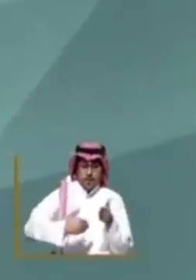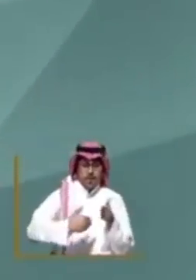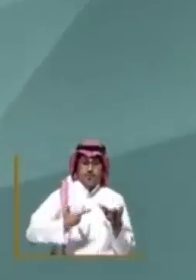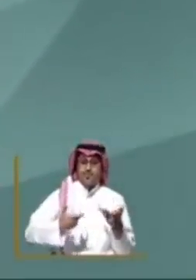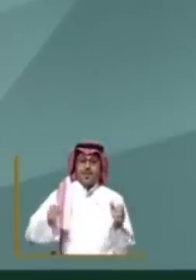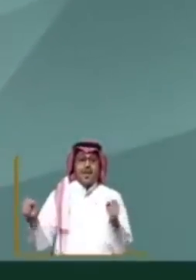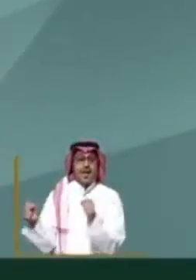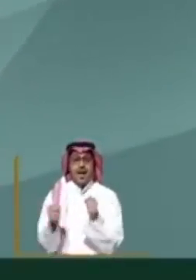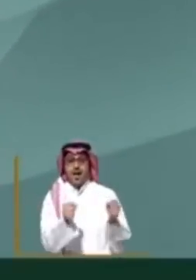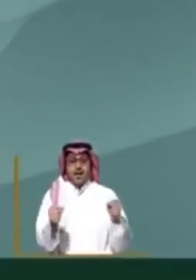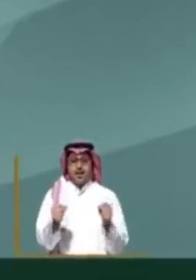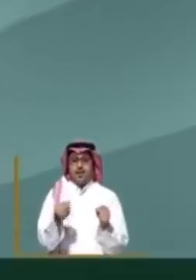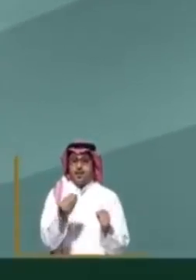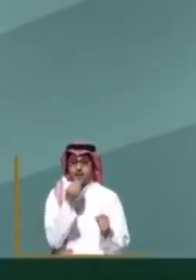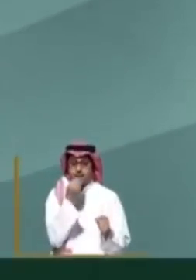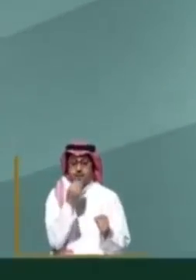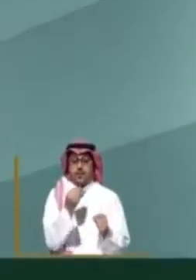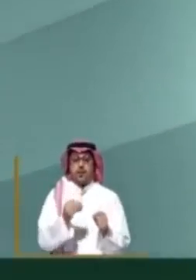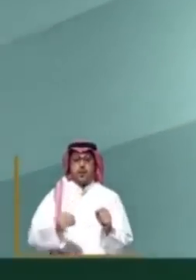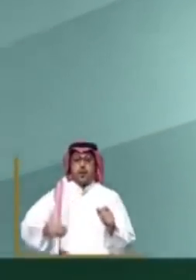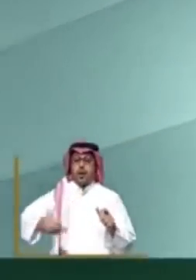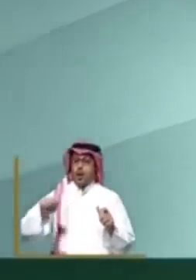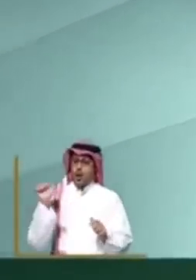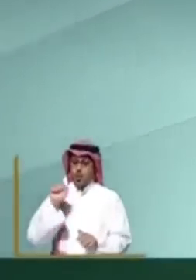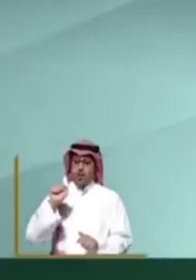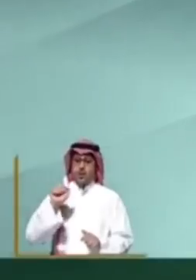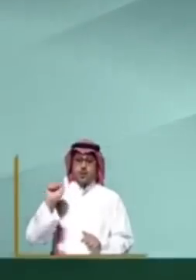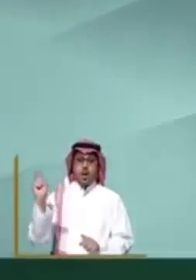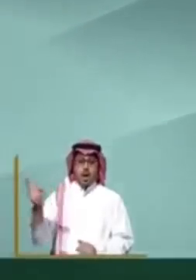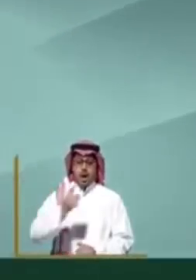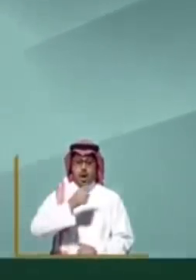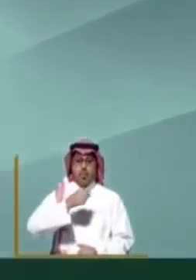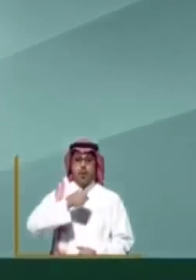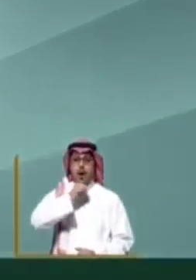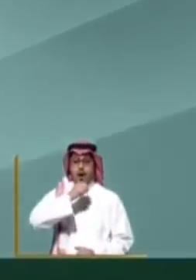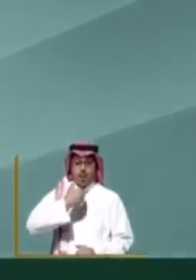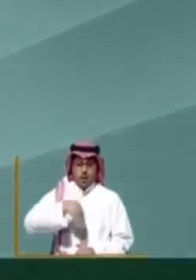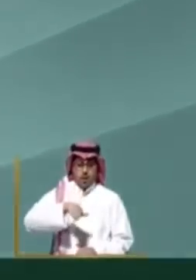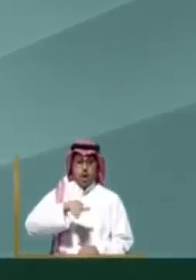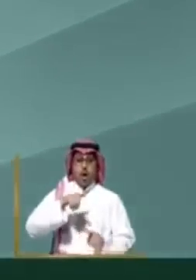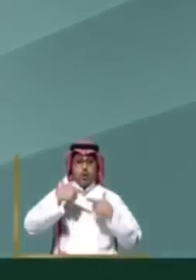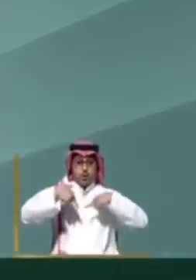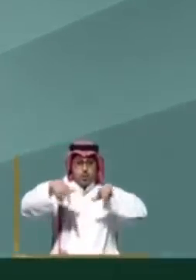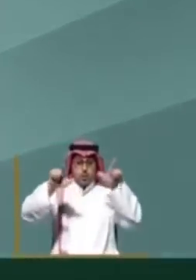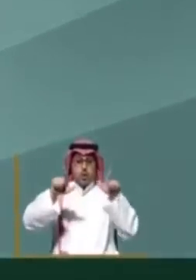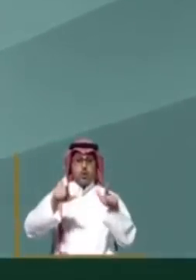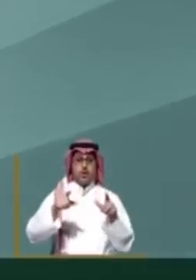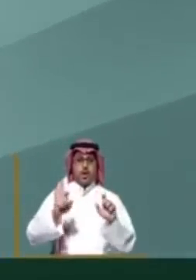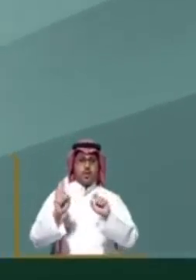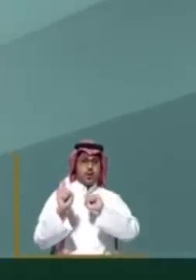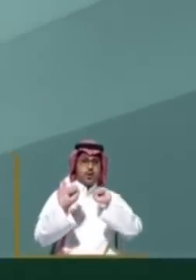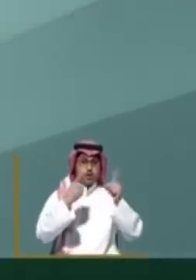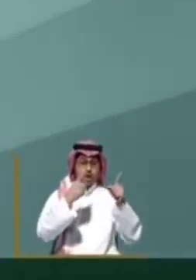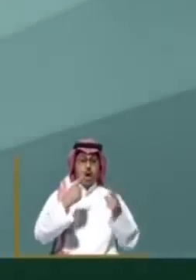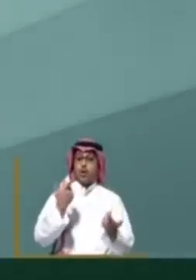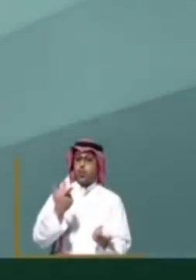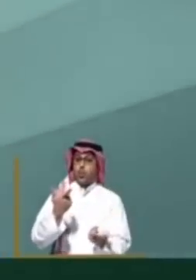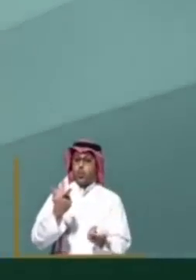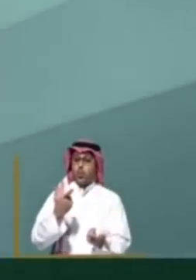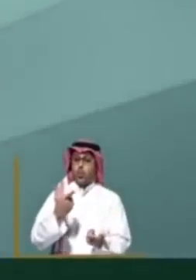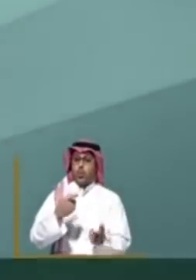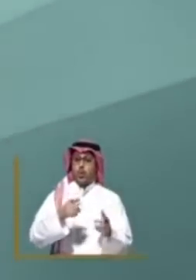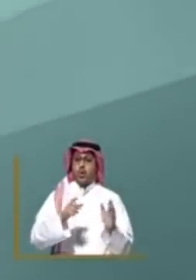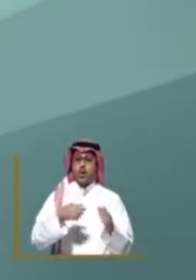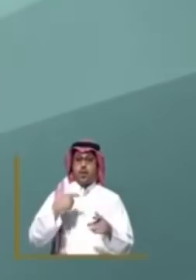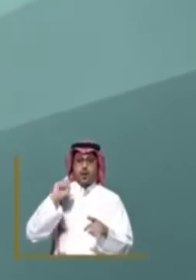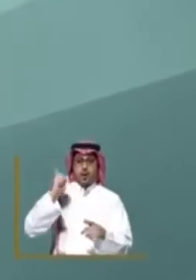مع قرب حلول عيد الفطر المبارك، المؤسسة العامة للتقاعد تعلن تقديم صرف معاشات شهر مايو إلى